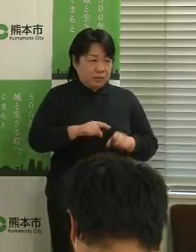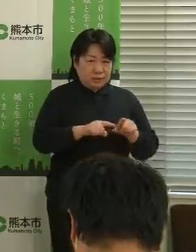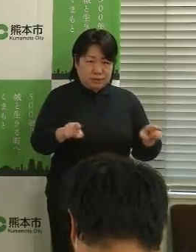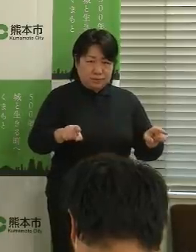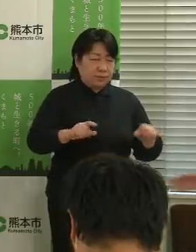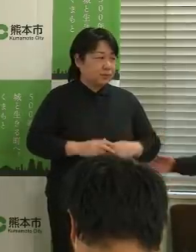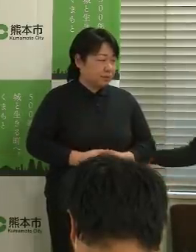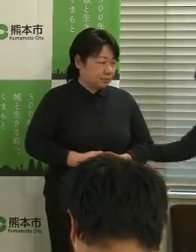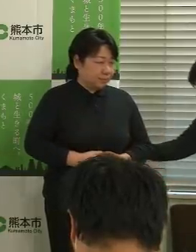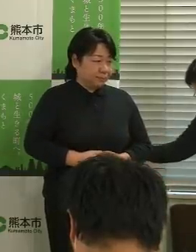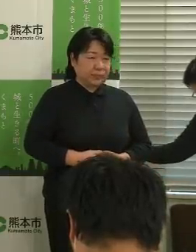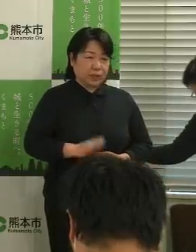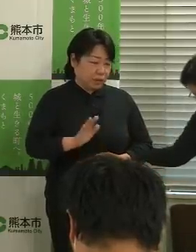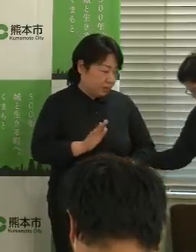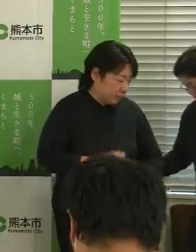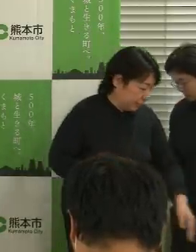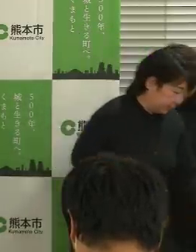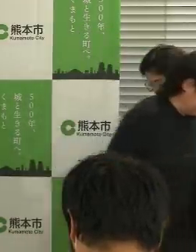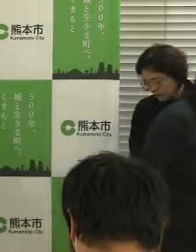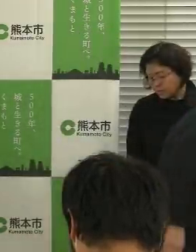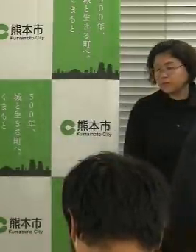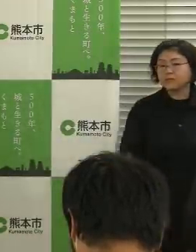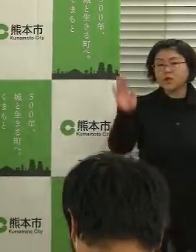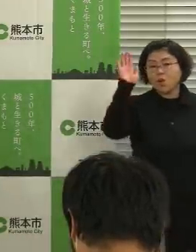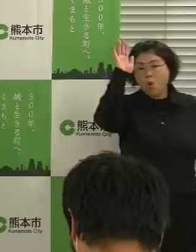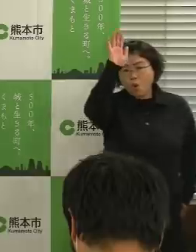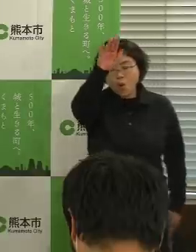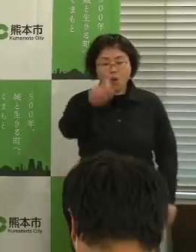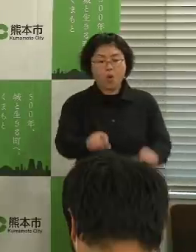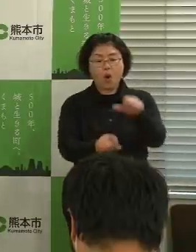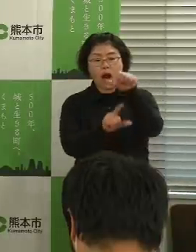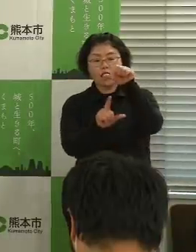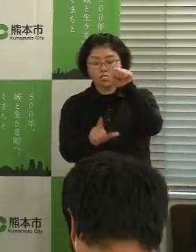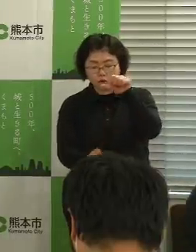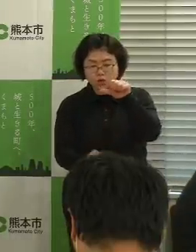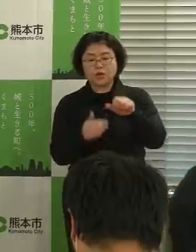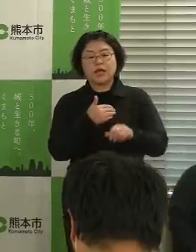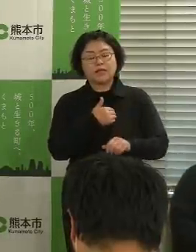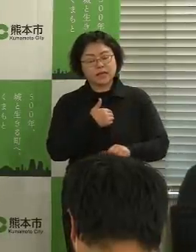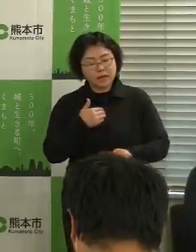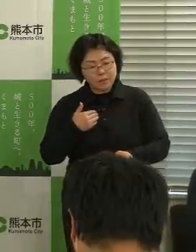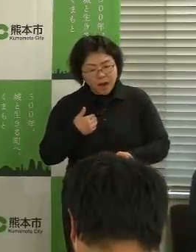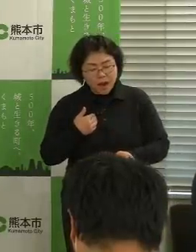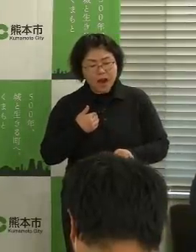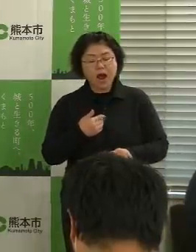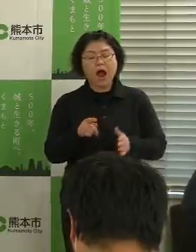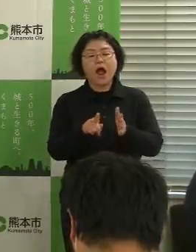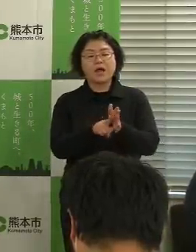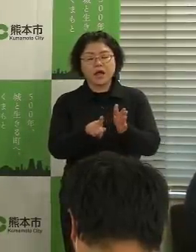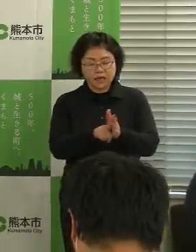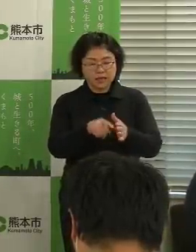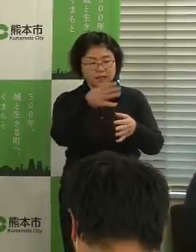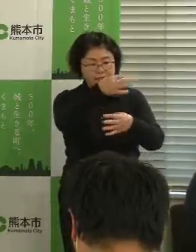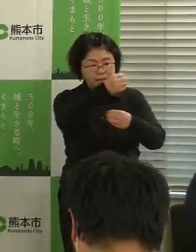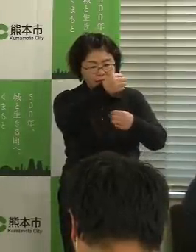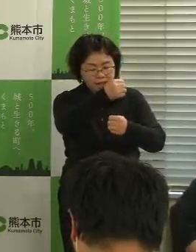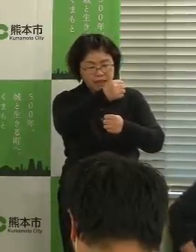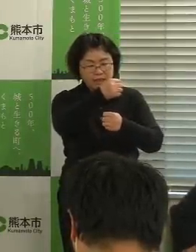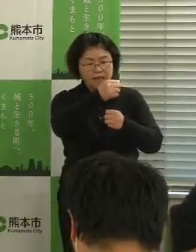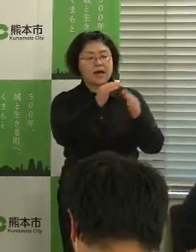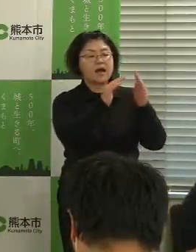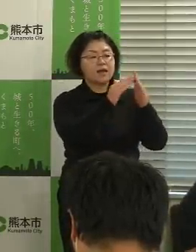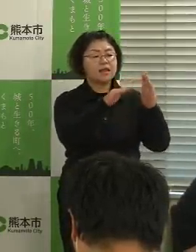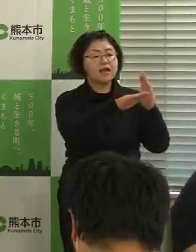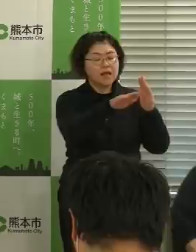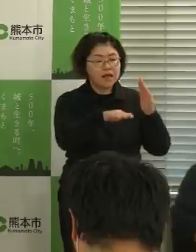ました。今後5月のできるだけ早い時期に各ご家庭